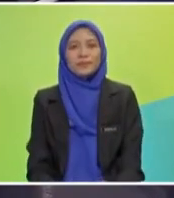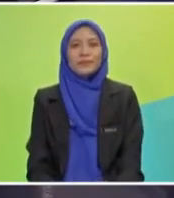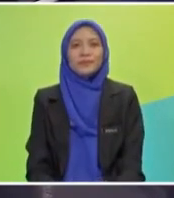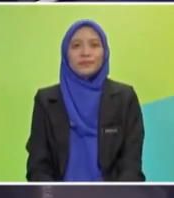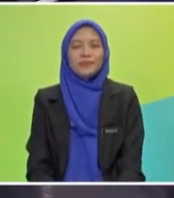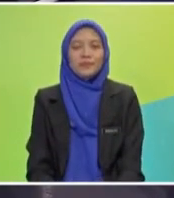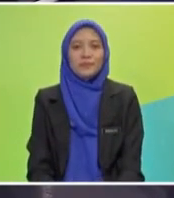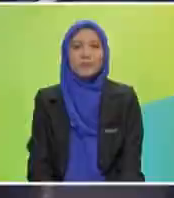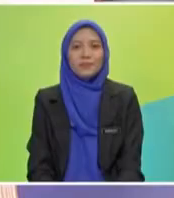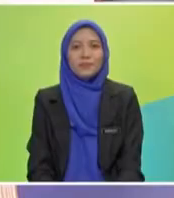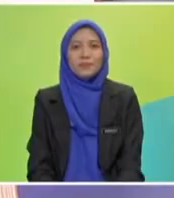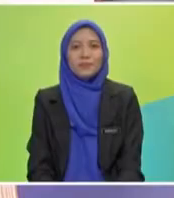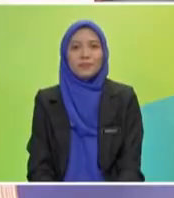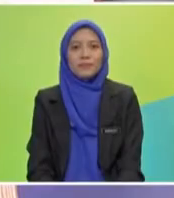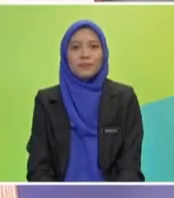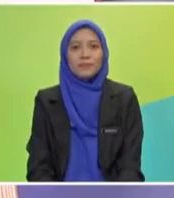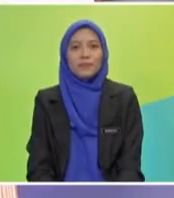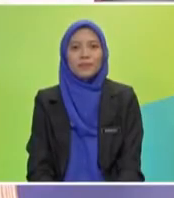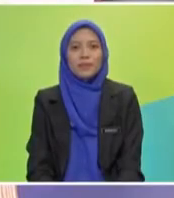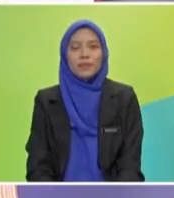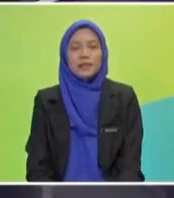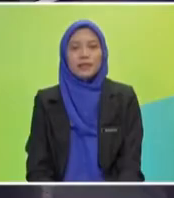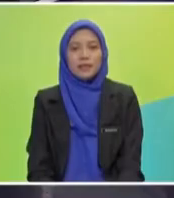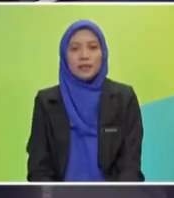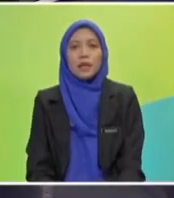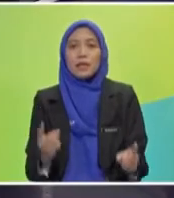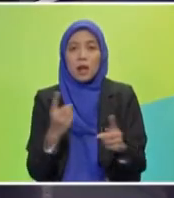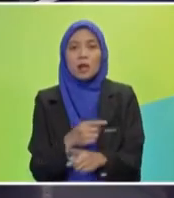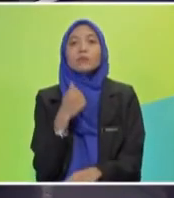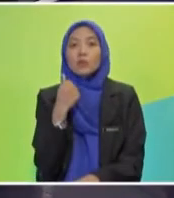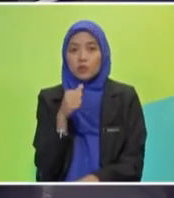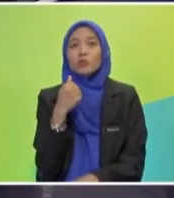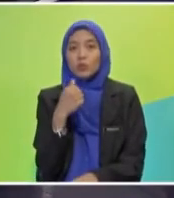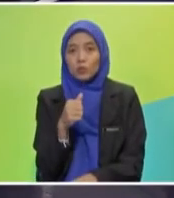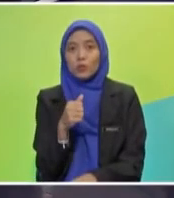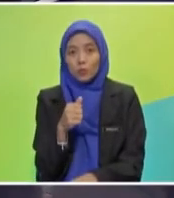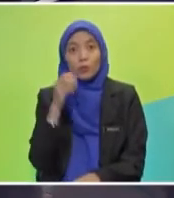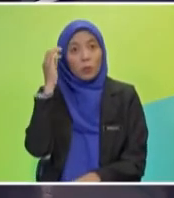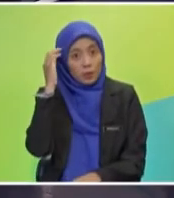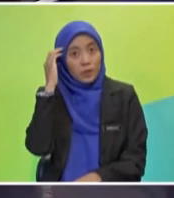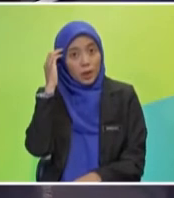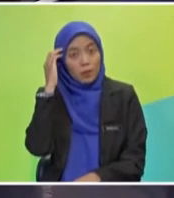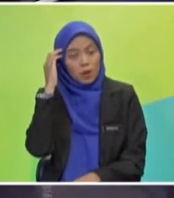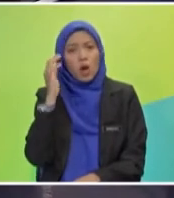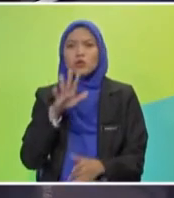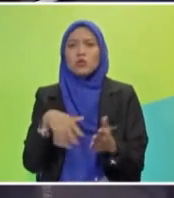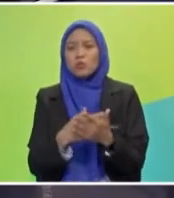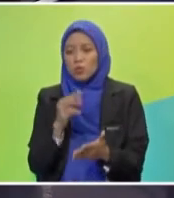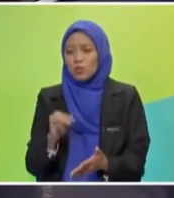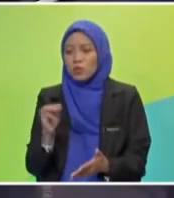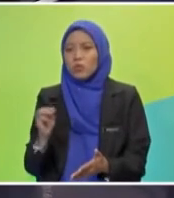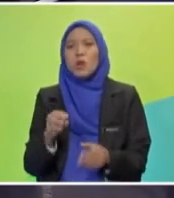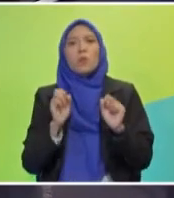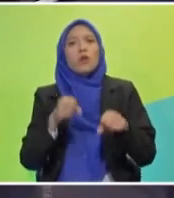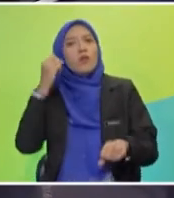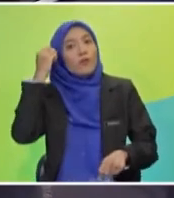cikgu nak soalkan. Okey, jadi itulah dia untuk kita darab 10 Kak Nisa. Baiklah, nampaknya murid-murid dapat memahami dengan baik setakat